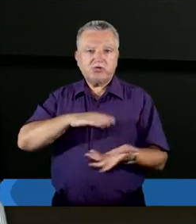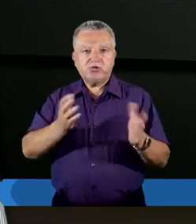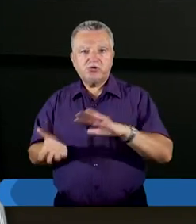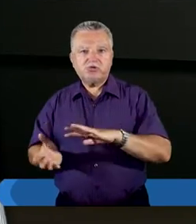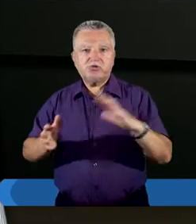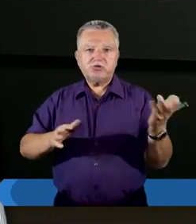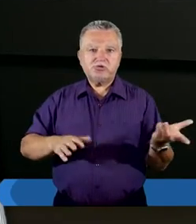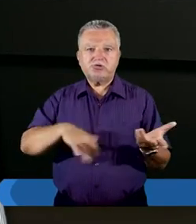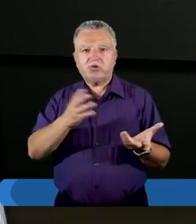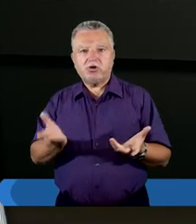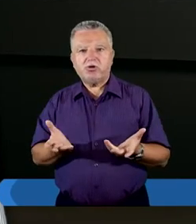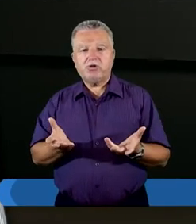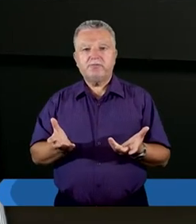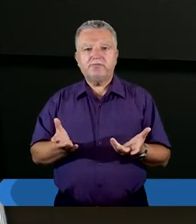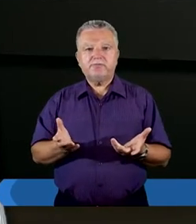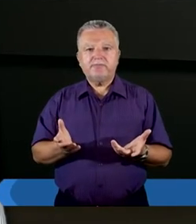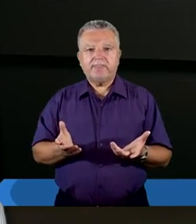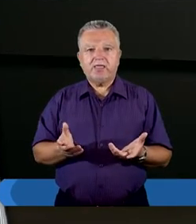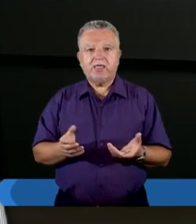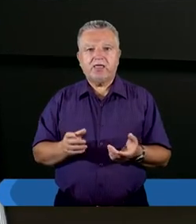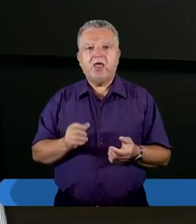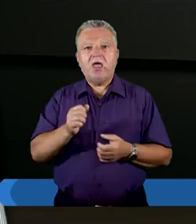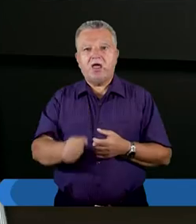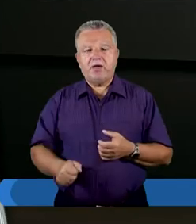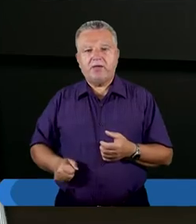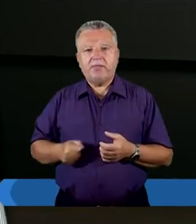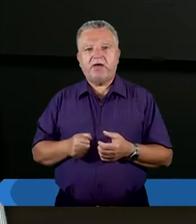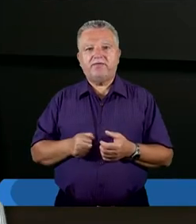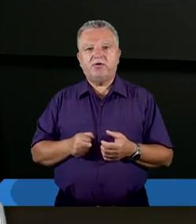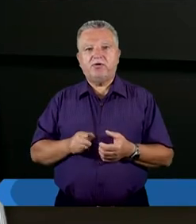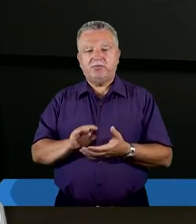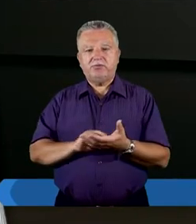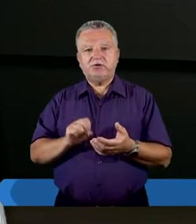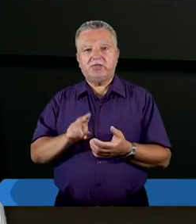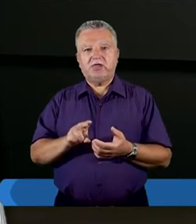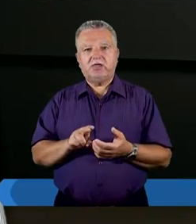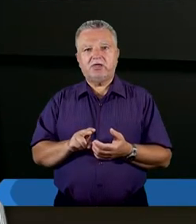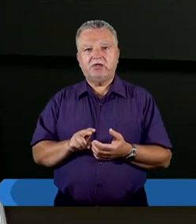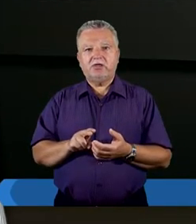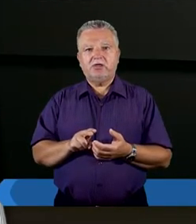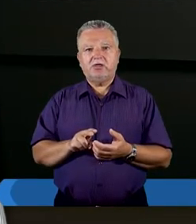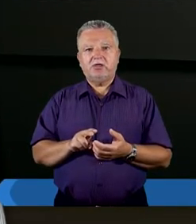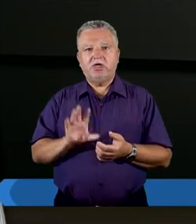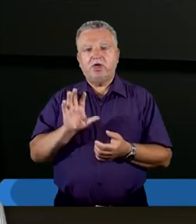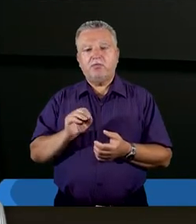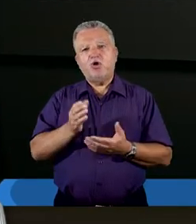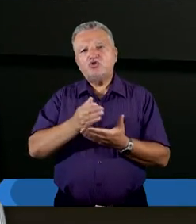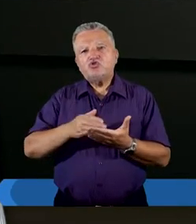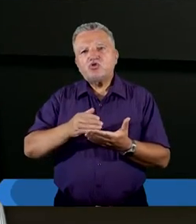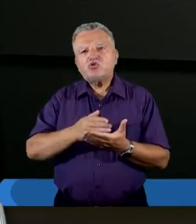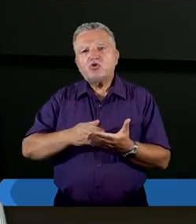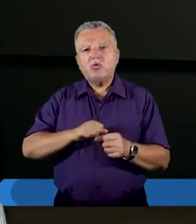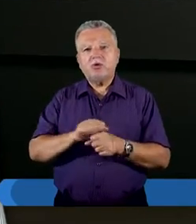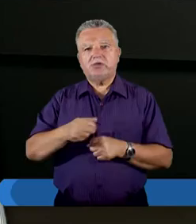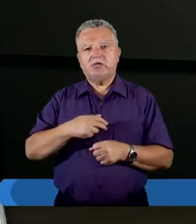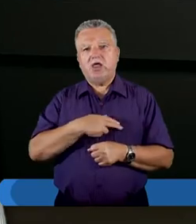z tego samego pierwszego listu do Koryntian, gdzie Paweł ma świadomość, jak jest naprawdę. I mówi tak, bo cząstkowa jest nasza